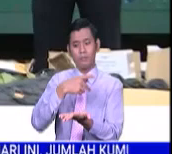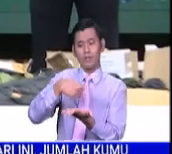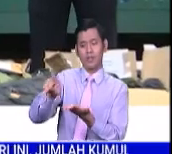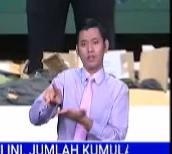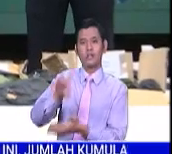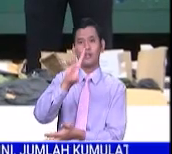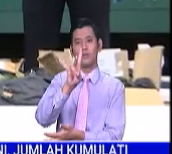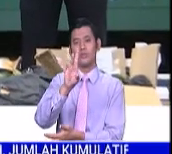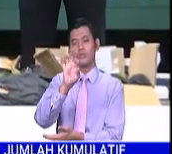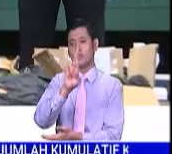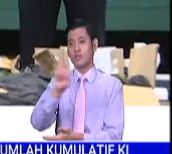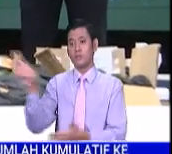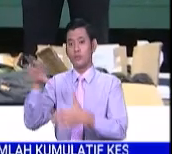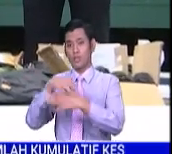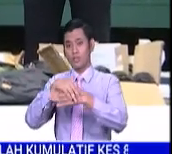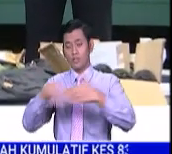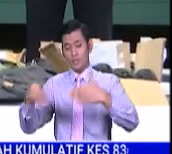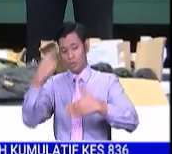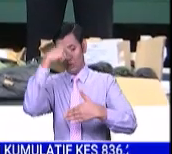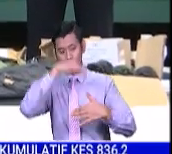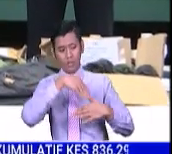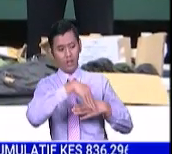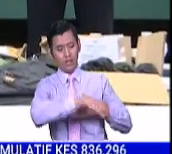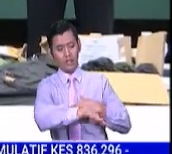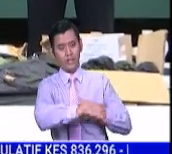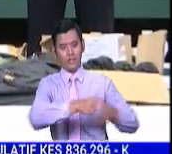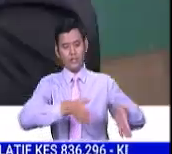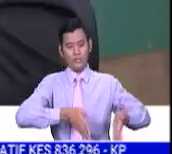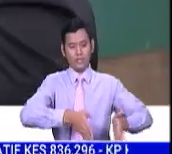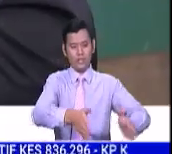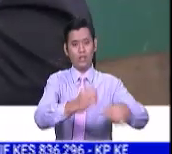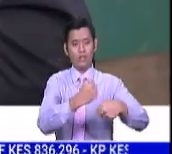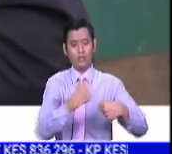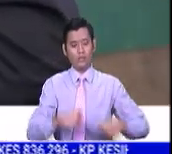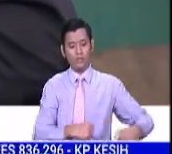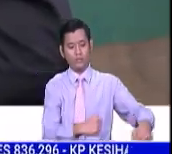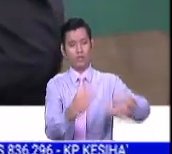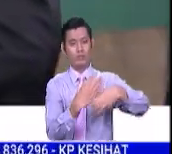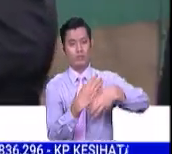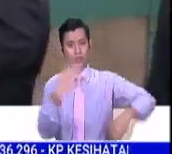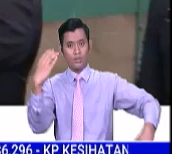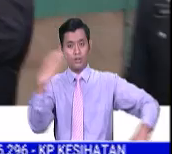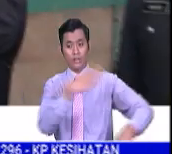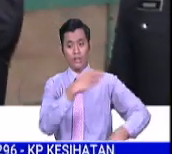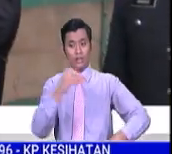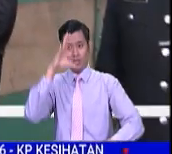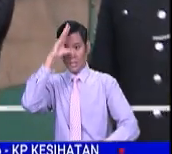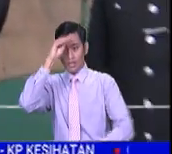Tiang untuk dihantar ke Plaza Tol Sungai Buloh. Suspek kini ditahan reman untuk siasatan lanjut.